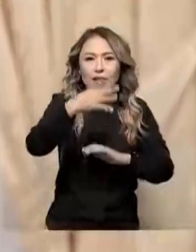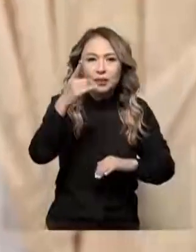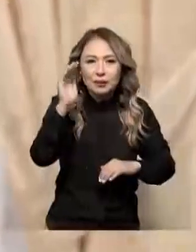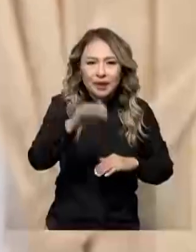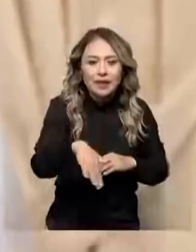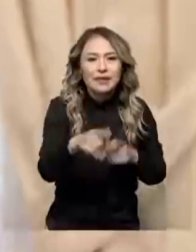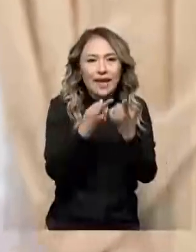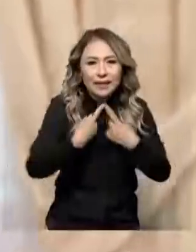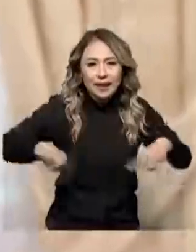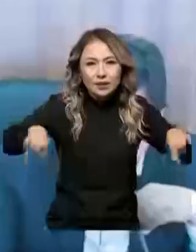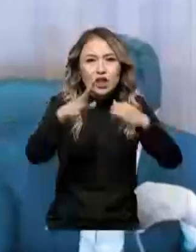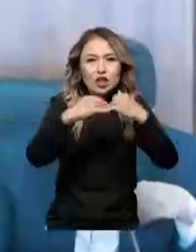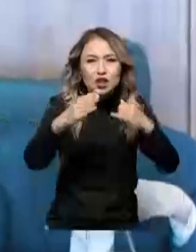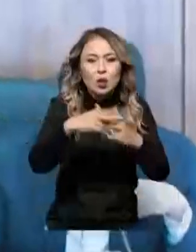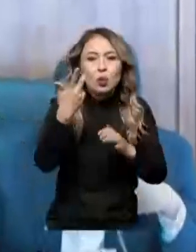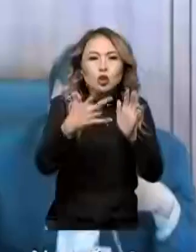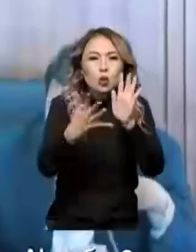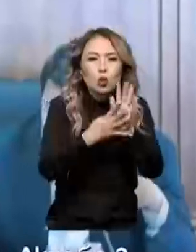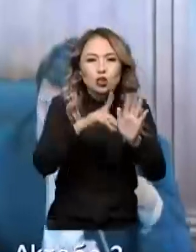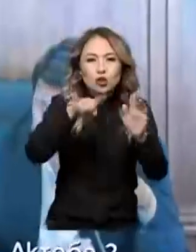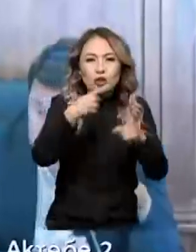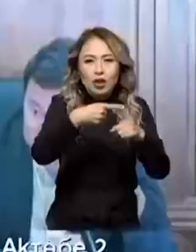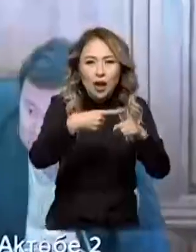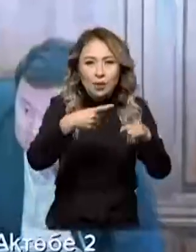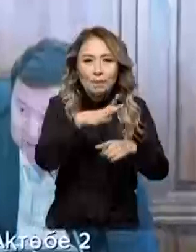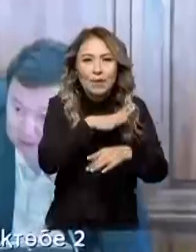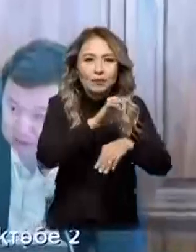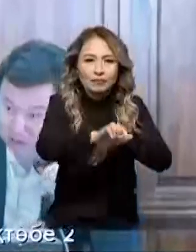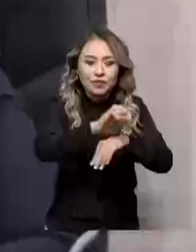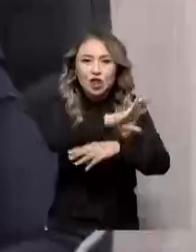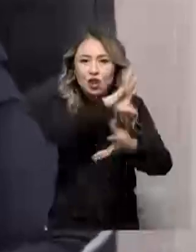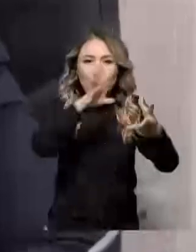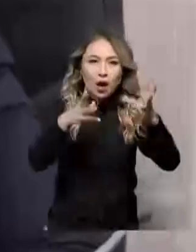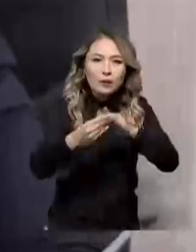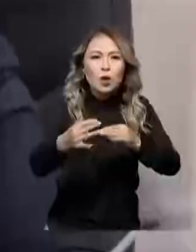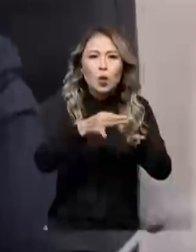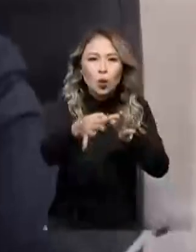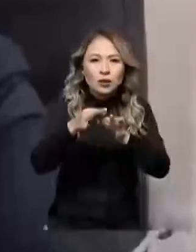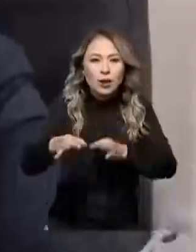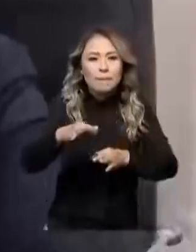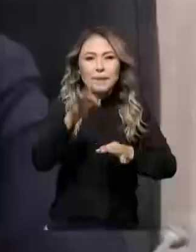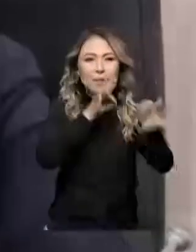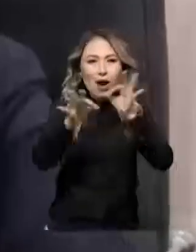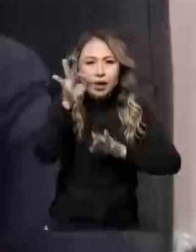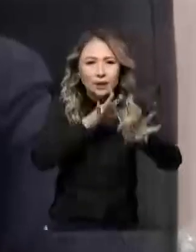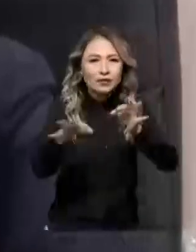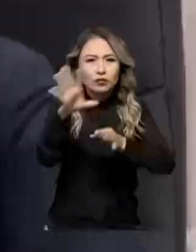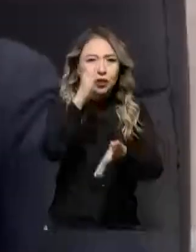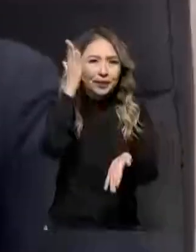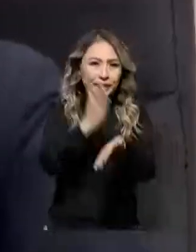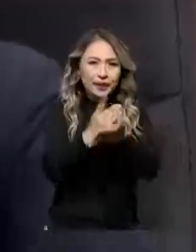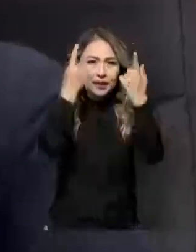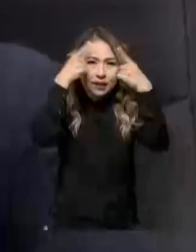жоспарланған 41 мыңнан астам гектардың 39 жарым мыңы өңделді. Жалпы, өңірлерде препарат қоры жеткілікті,